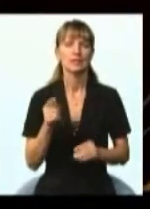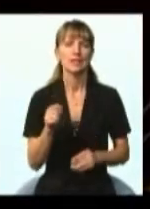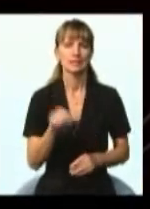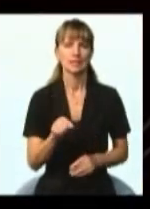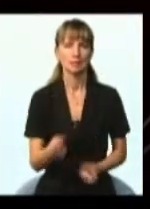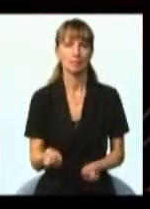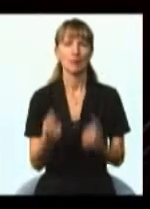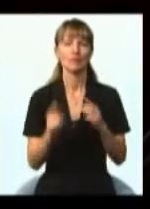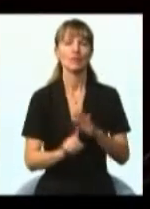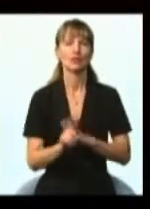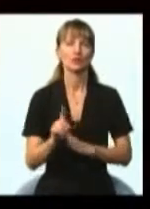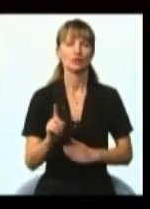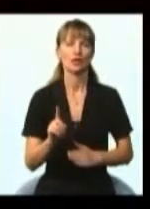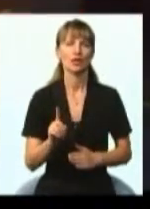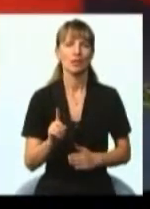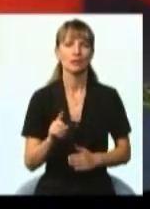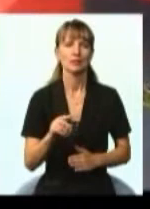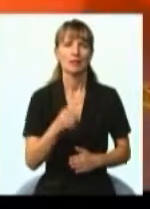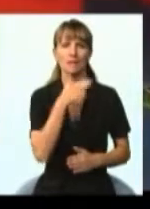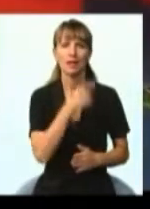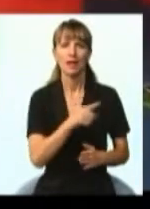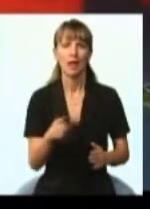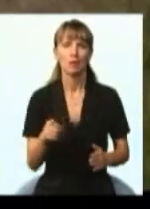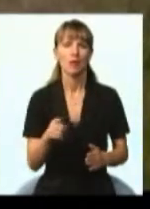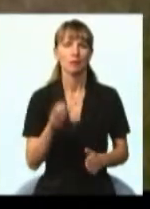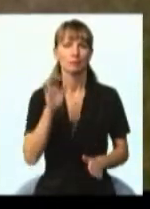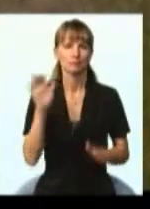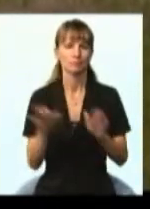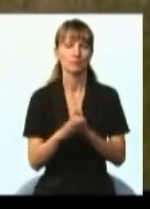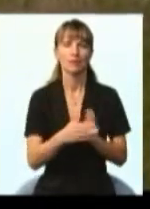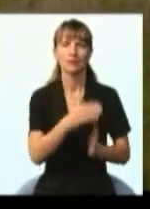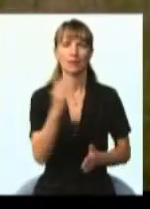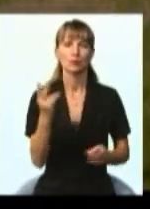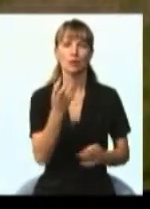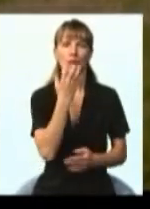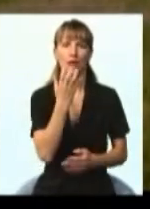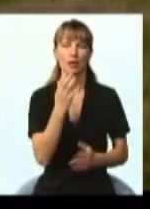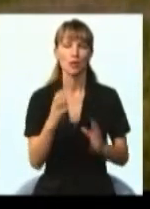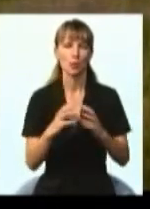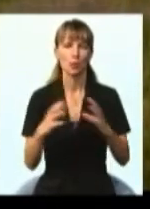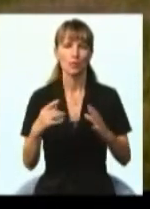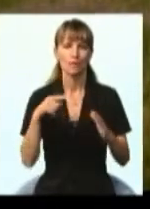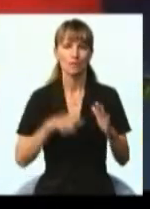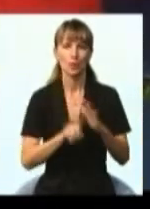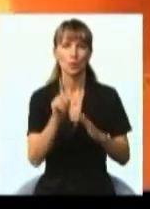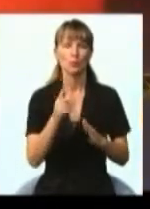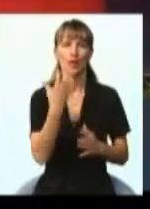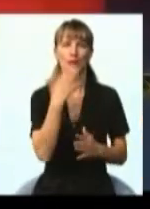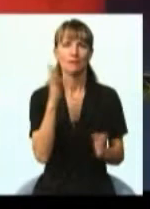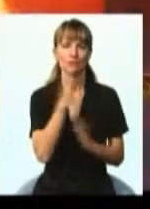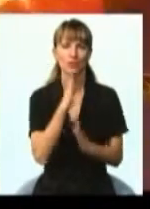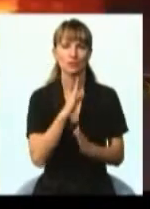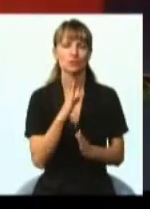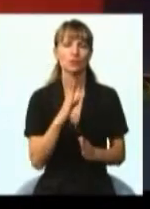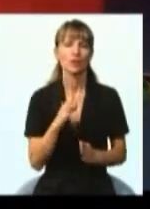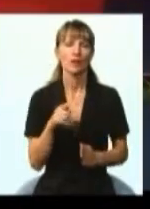і починається епоха підкорення неба. Щоб піднятися угору, варто нагріти кулю зсередини гарячим повітрям. Звичайно,